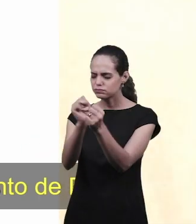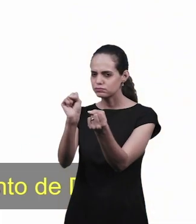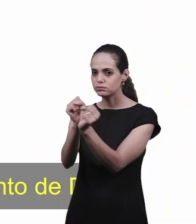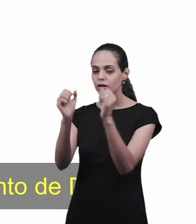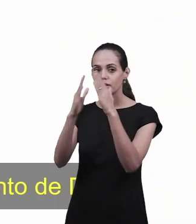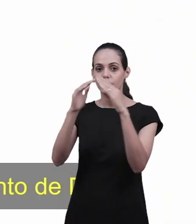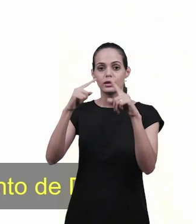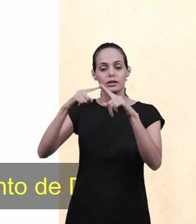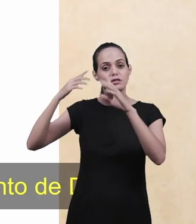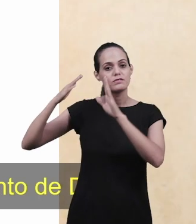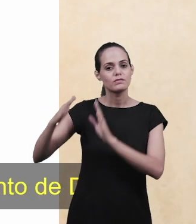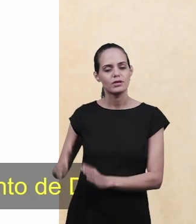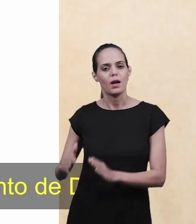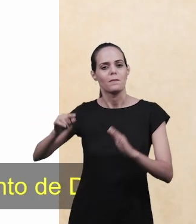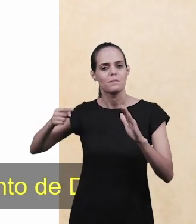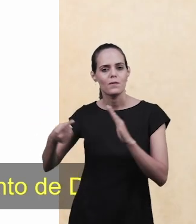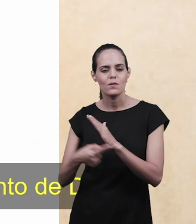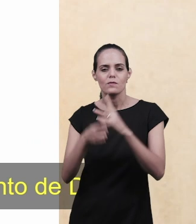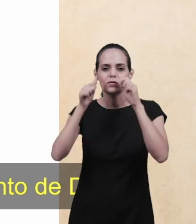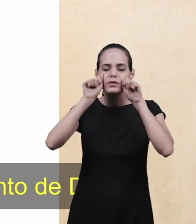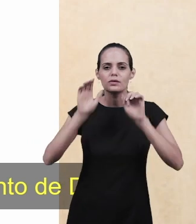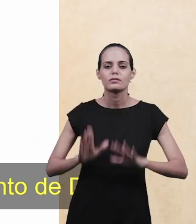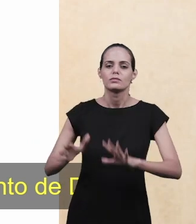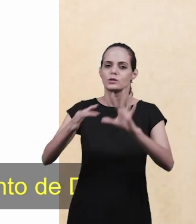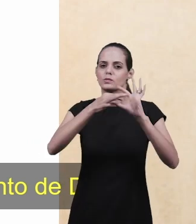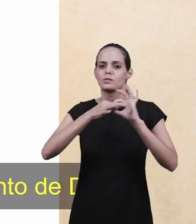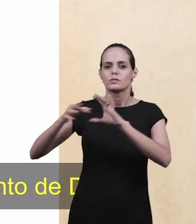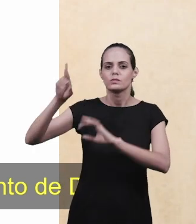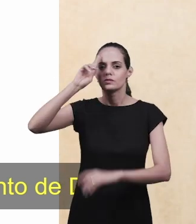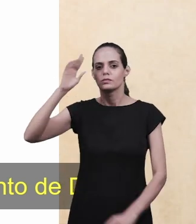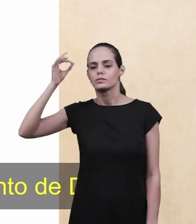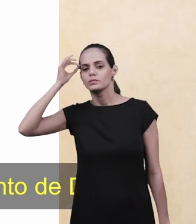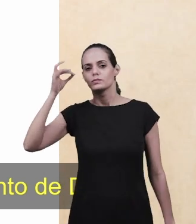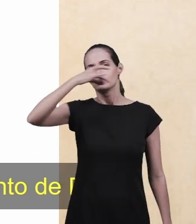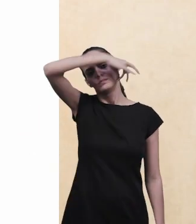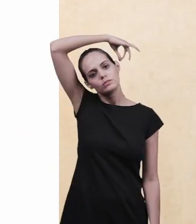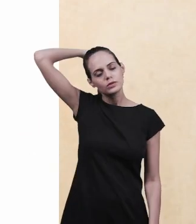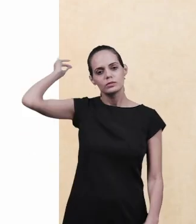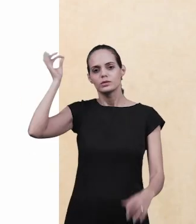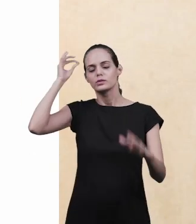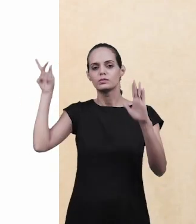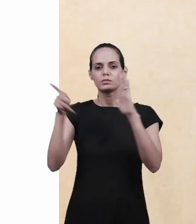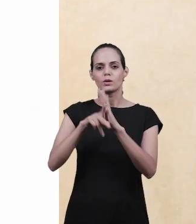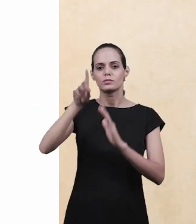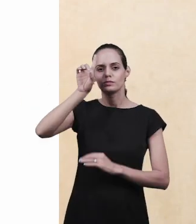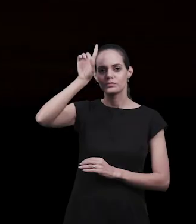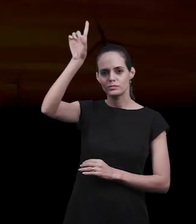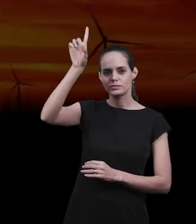profondes bénédictions de la communion du Saint-Esprit de Dieu.